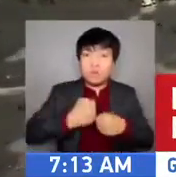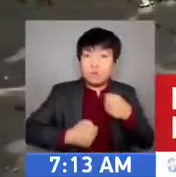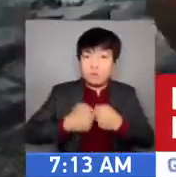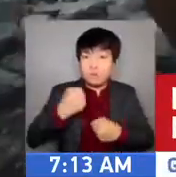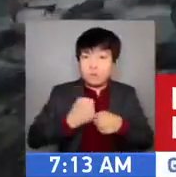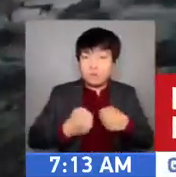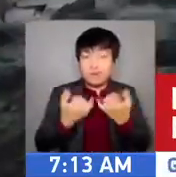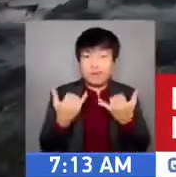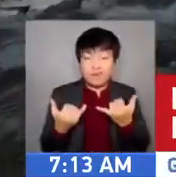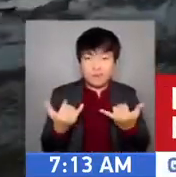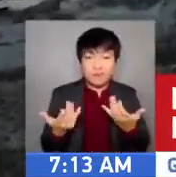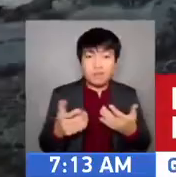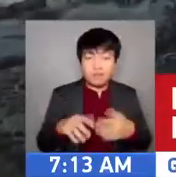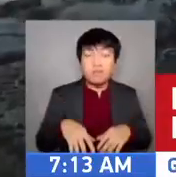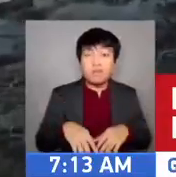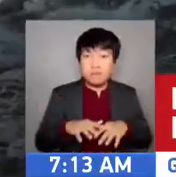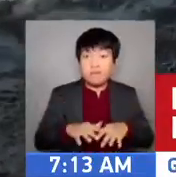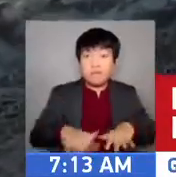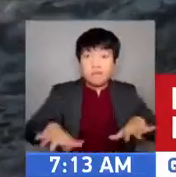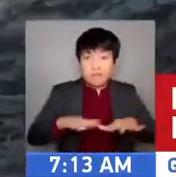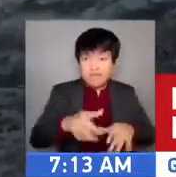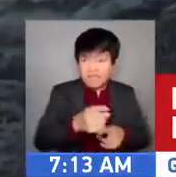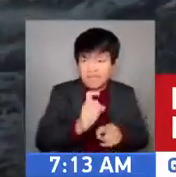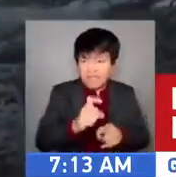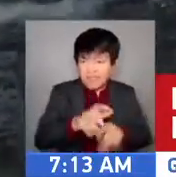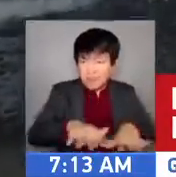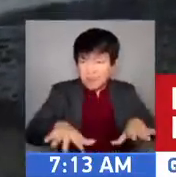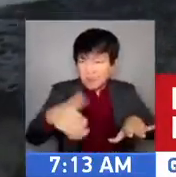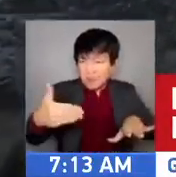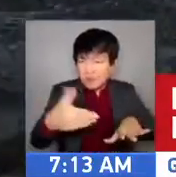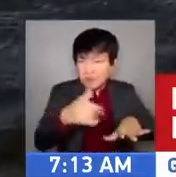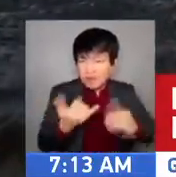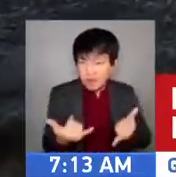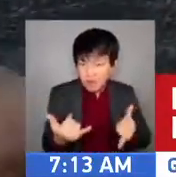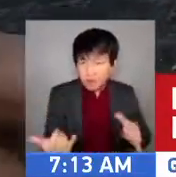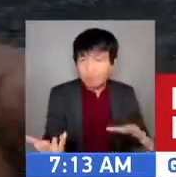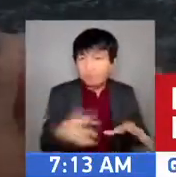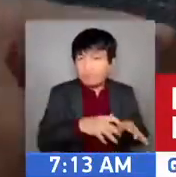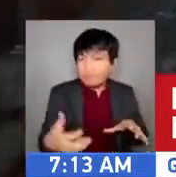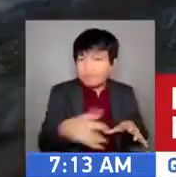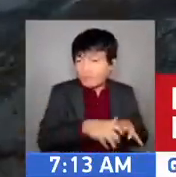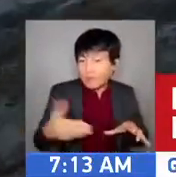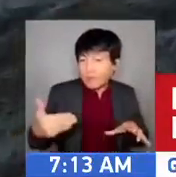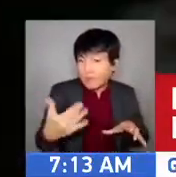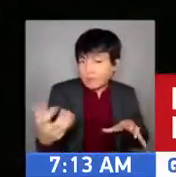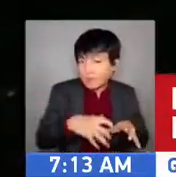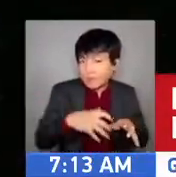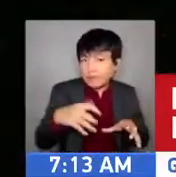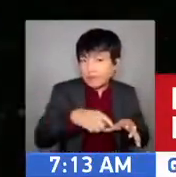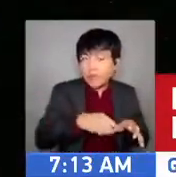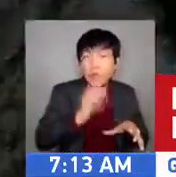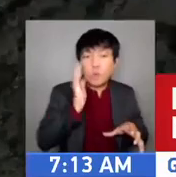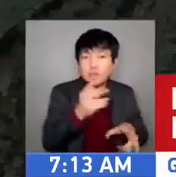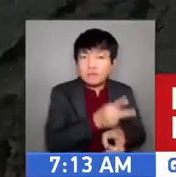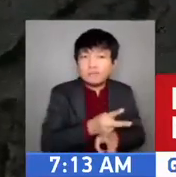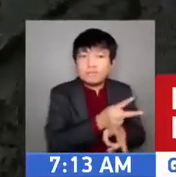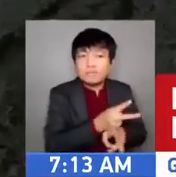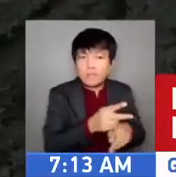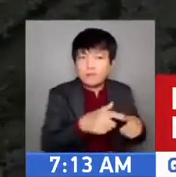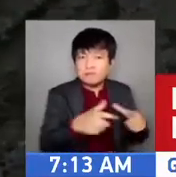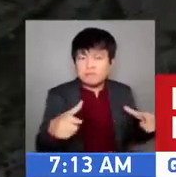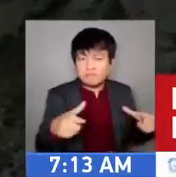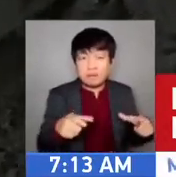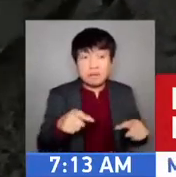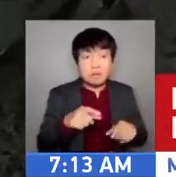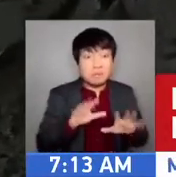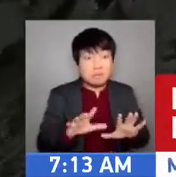na maliliit pa, inililipat muna sa mga lalagyan para maalagaan at mapalaki pa. Pero hindi rin sila sigurado kung kaya nitong mabuhay